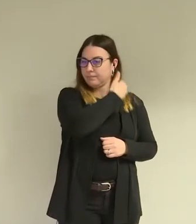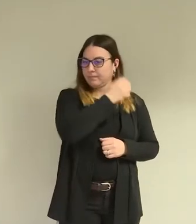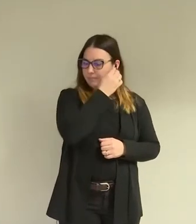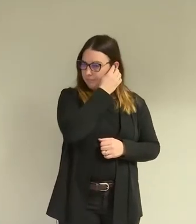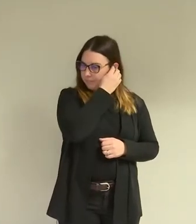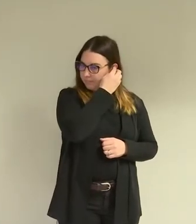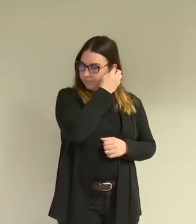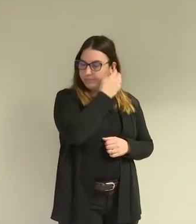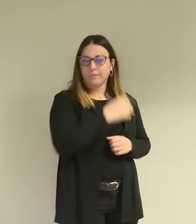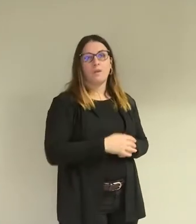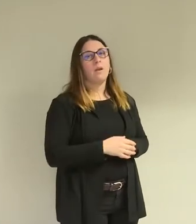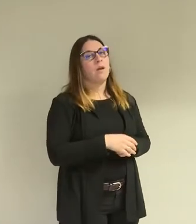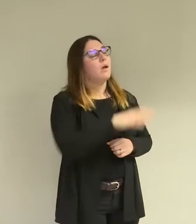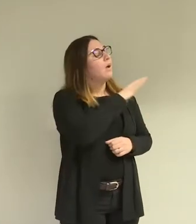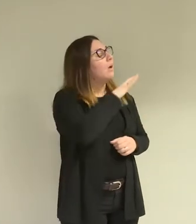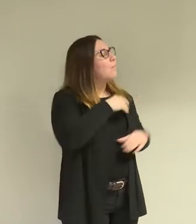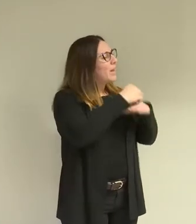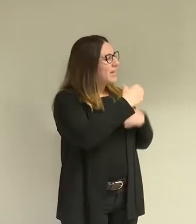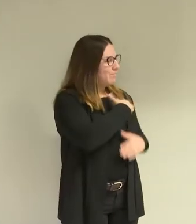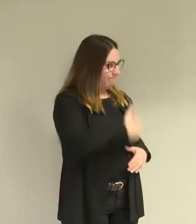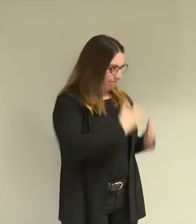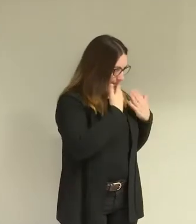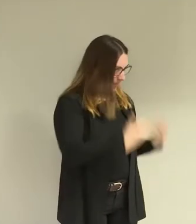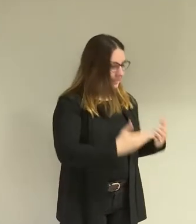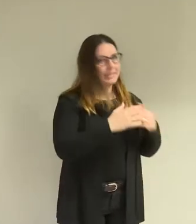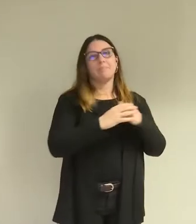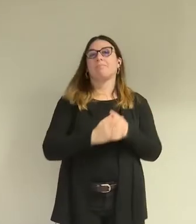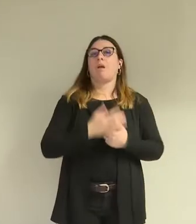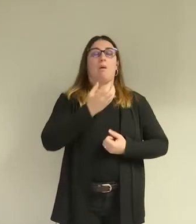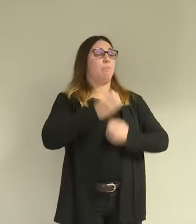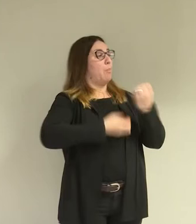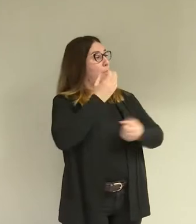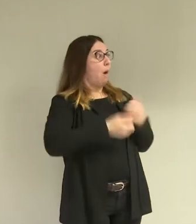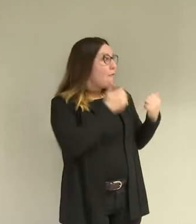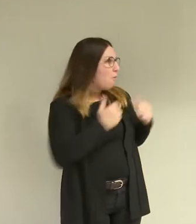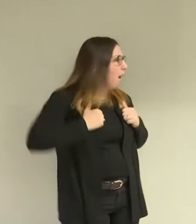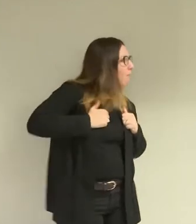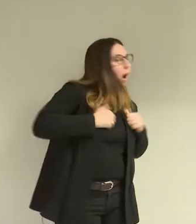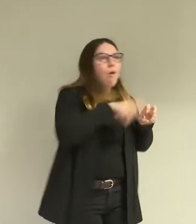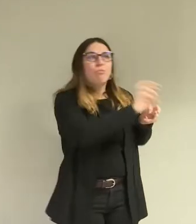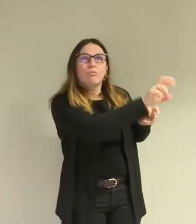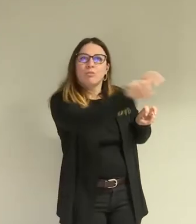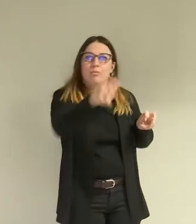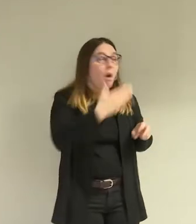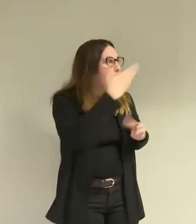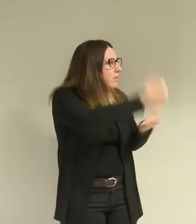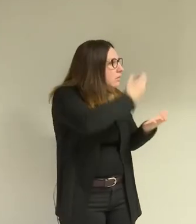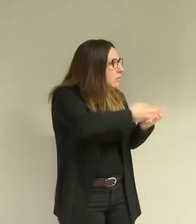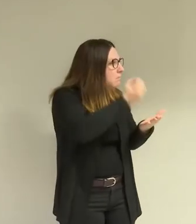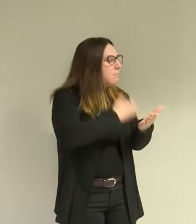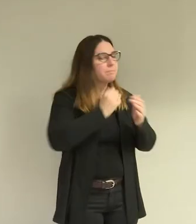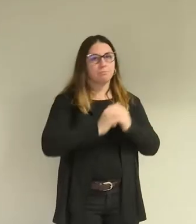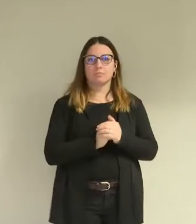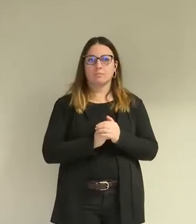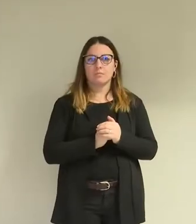merci madame la conseillère municipale merci pour ce récit de vos récentes pérégrinations dans grenoble je